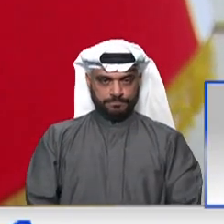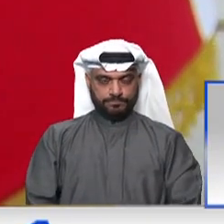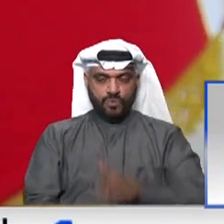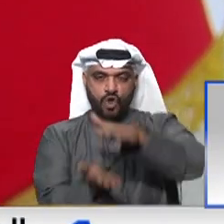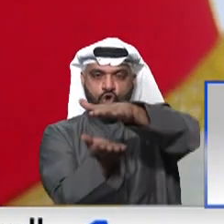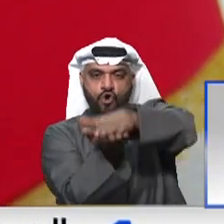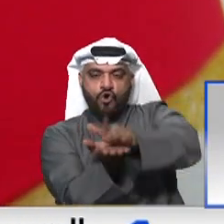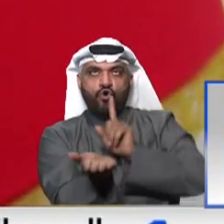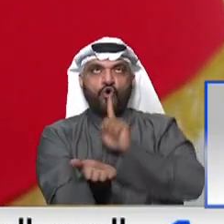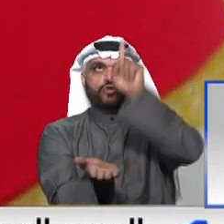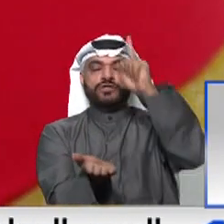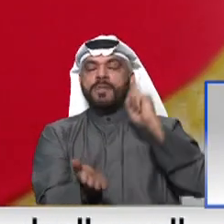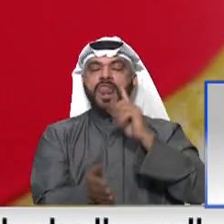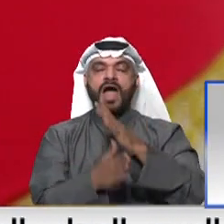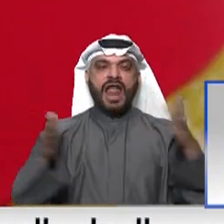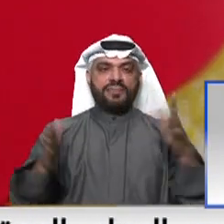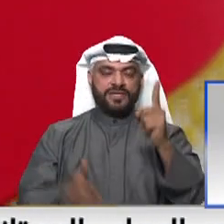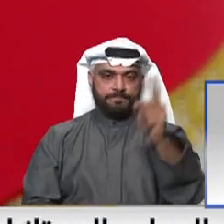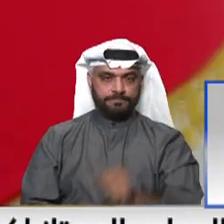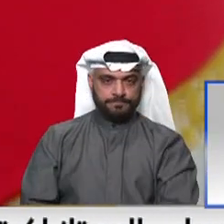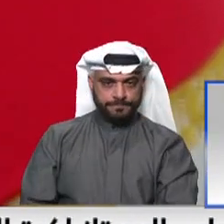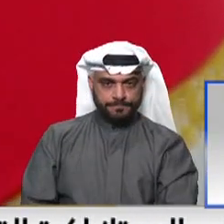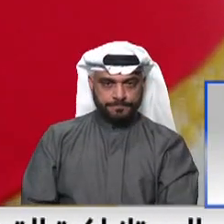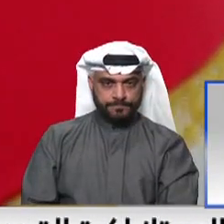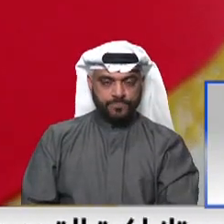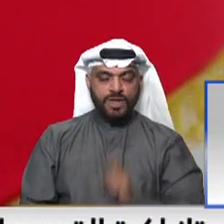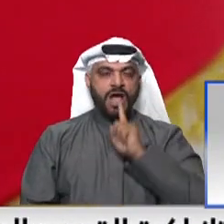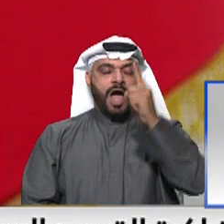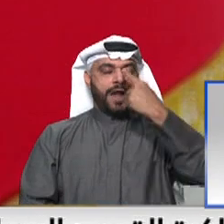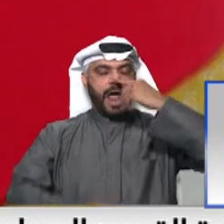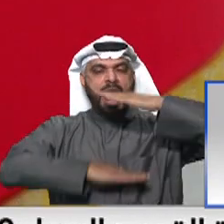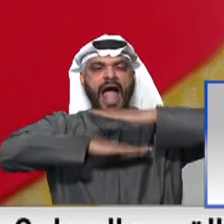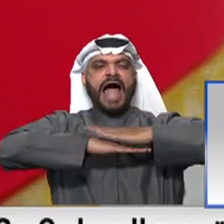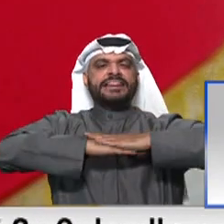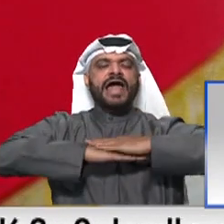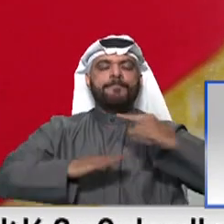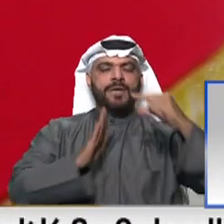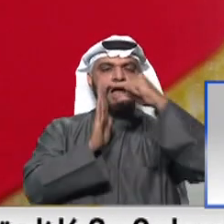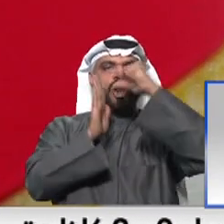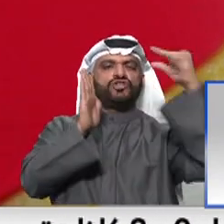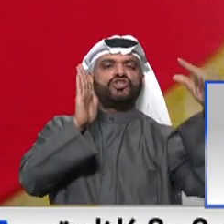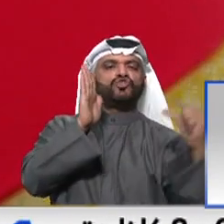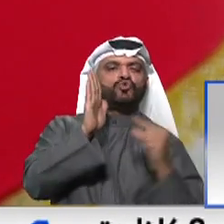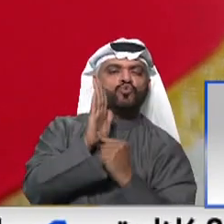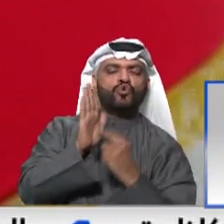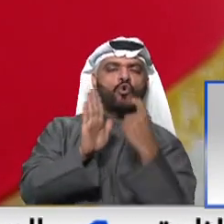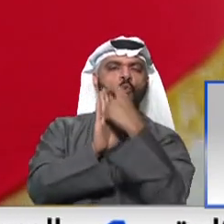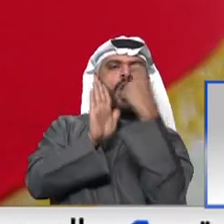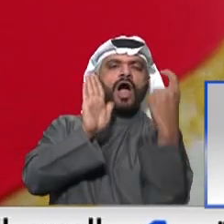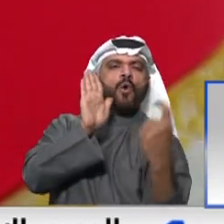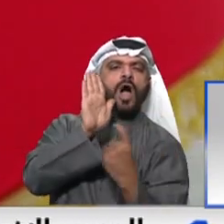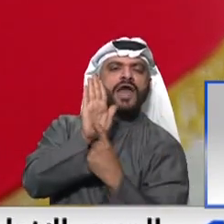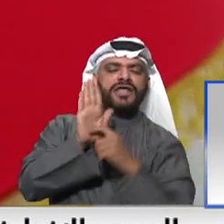أقسم بالله العظيم أن أحترم الدستور وقوانين الدولة